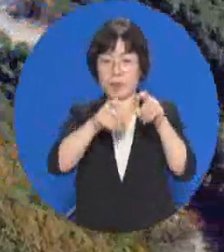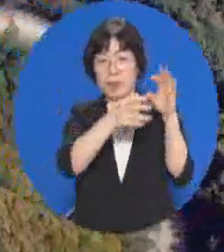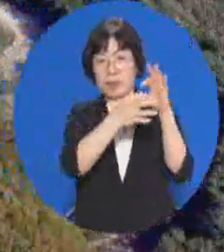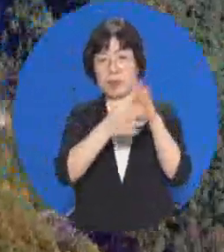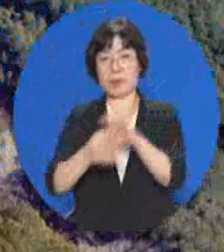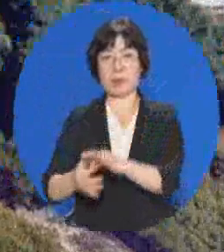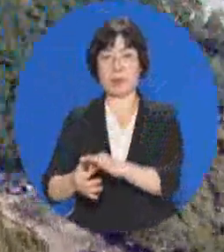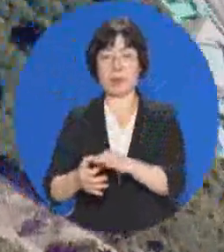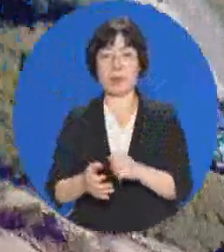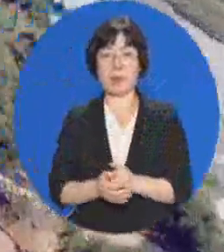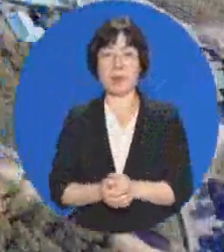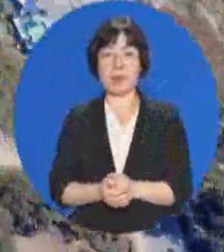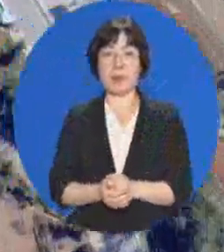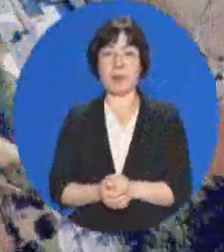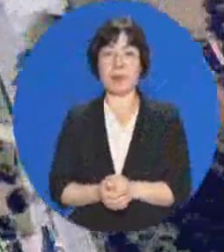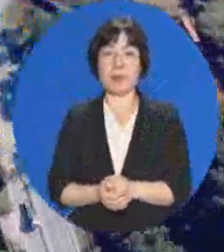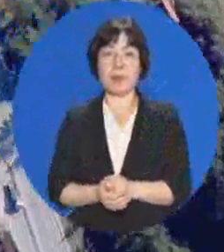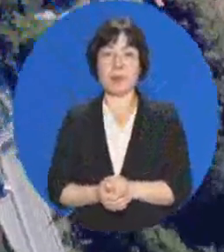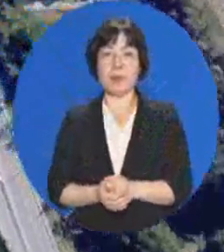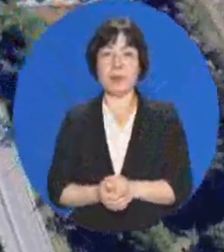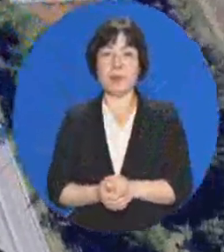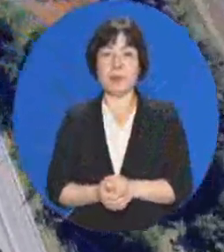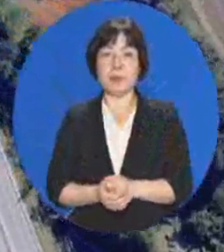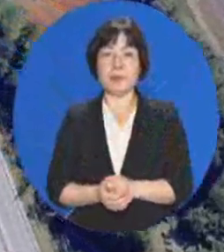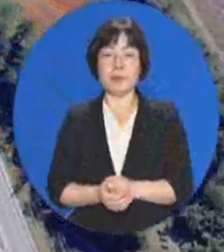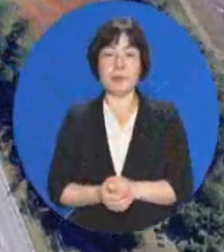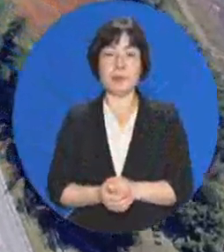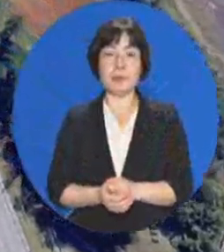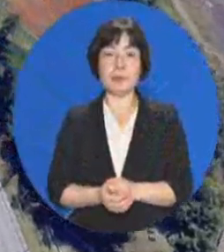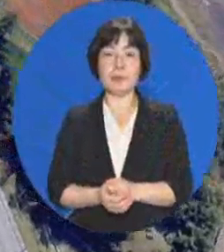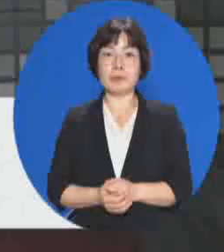있습니다. MBC 뉴스 강서영입니다.